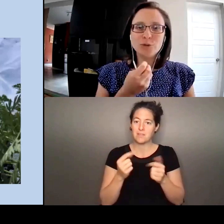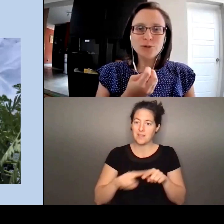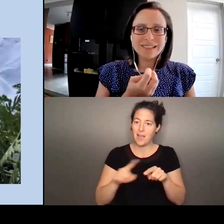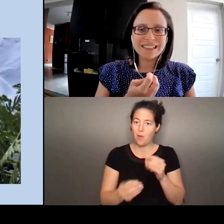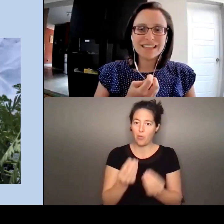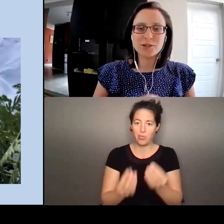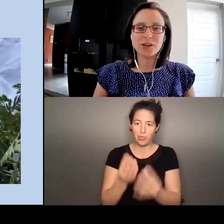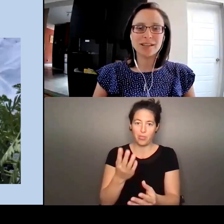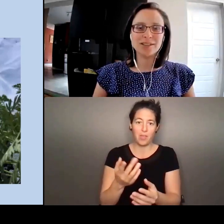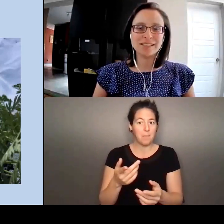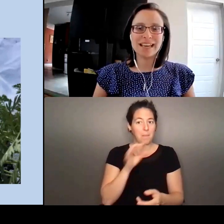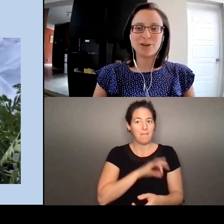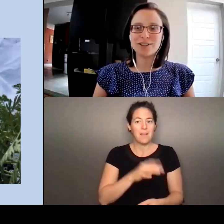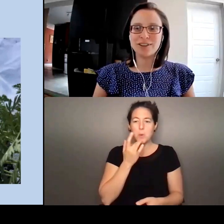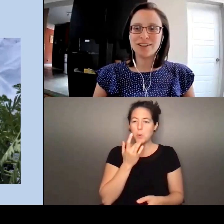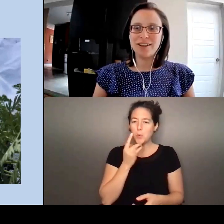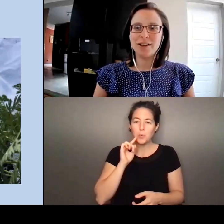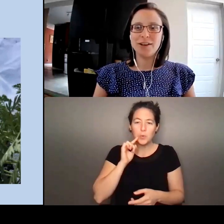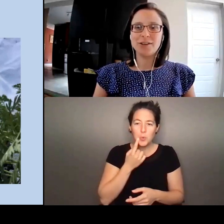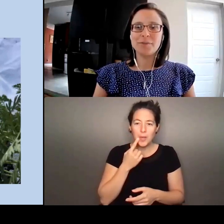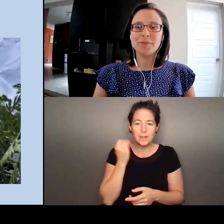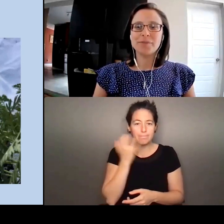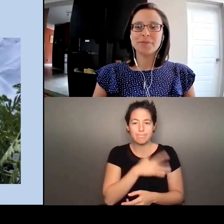du goût très, très sucré de ces carottes-là.